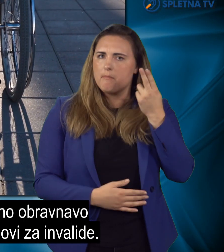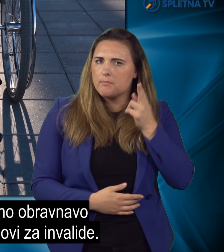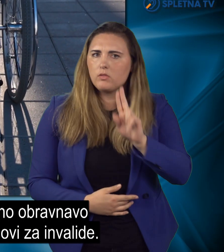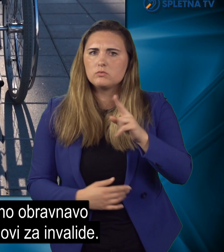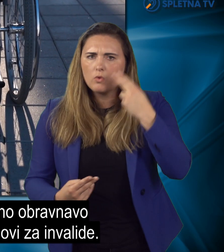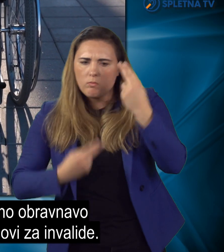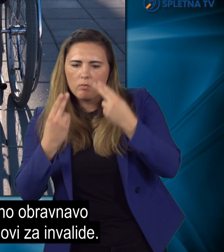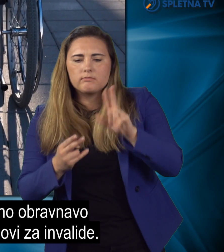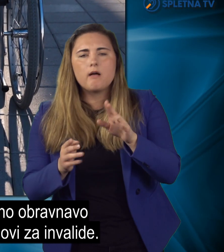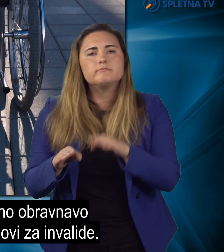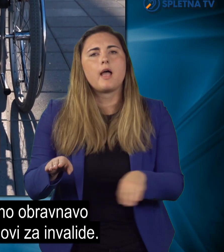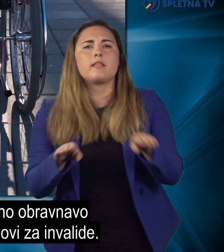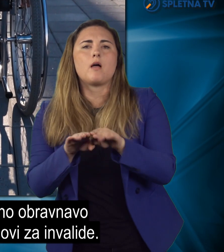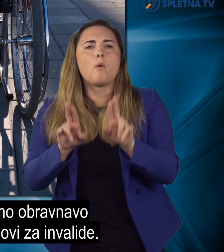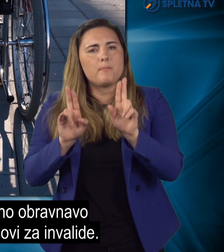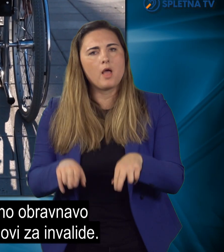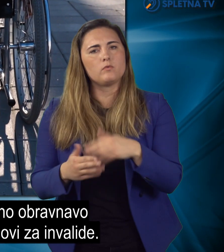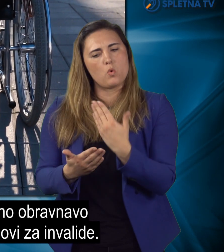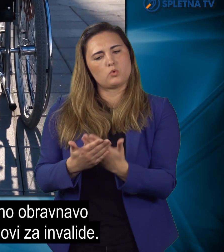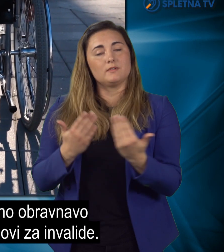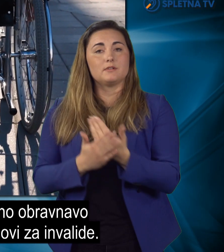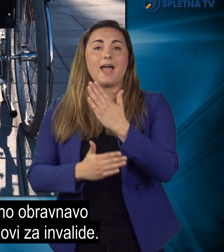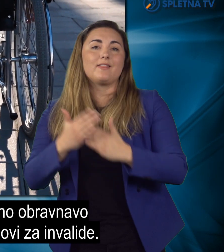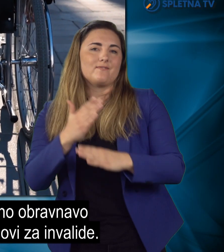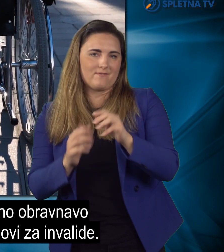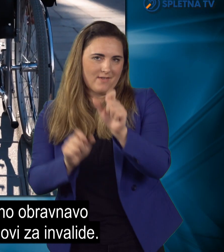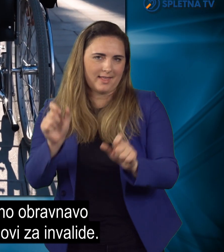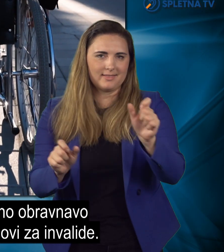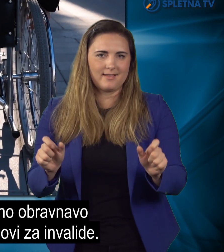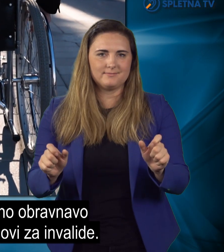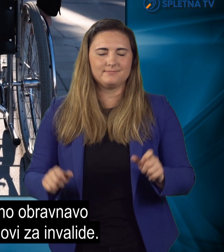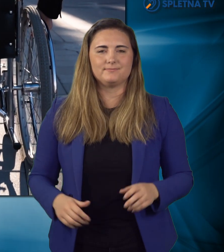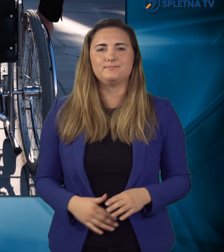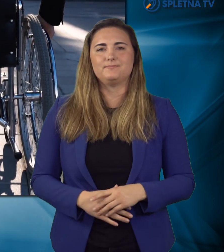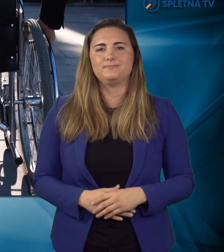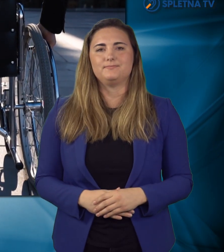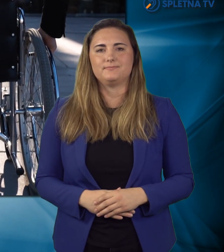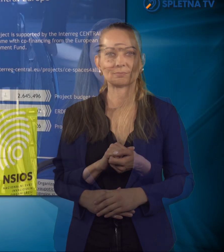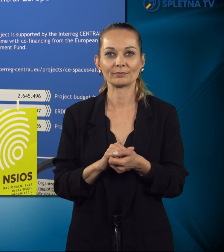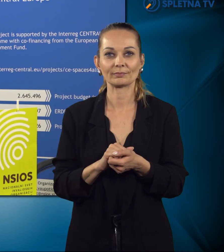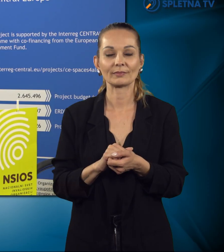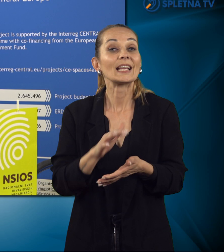ter prednostno obravnavo na enakopravni osnovi za invalide.